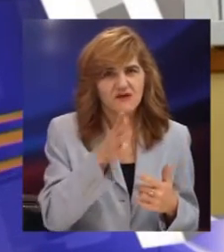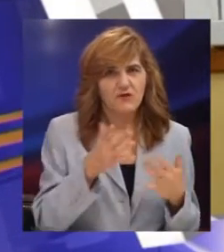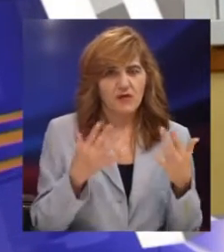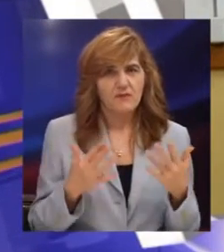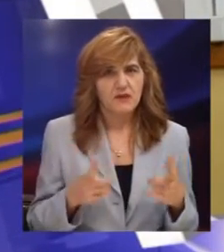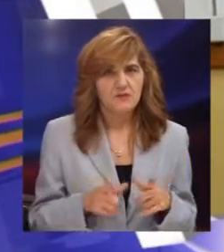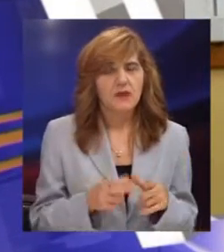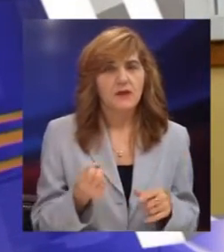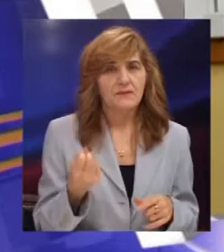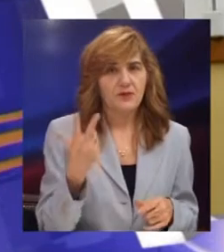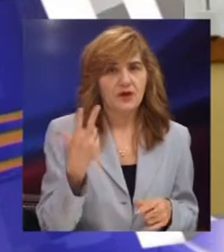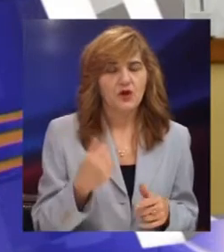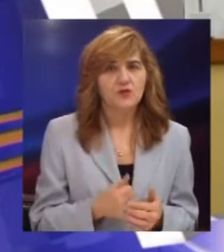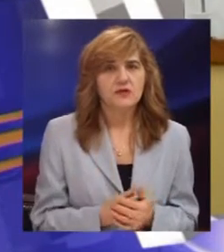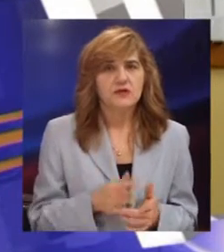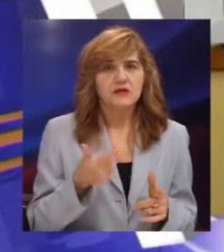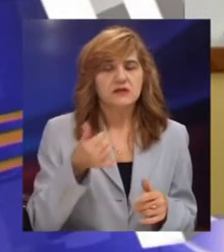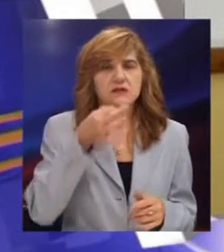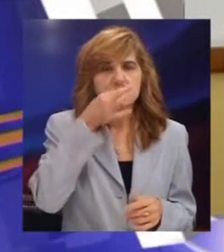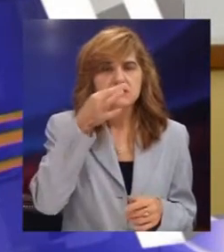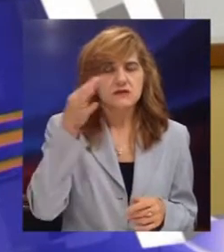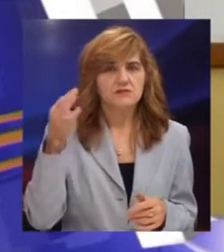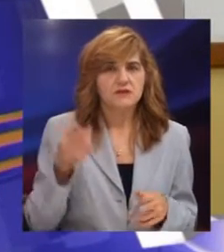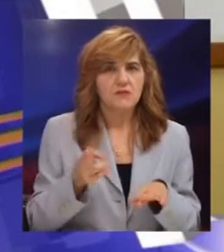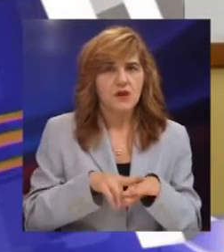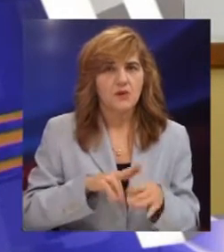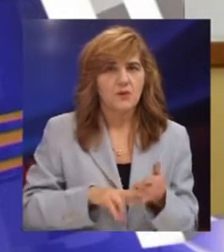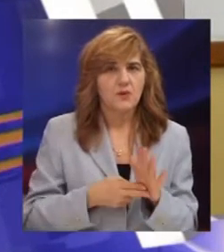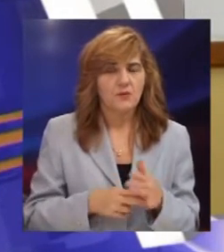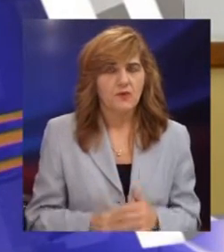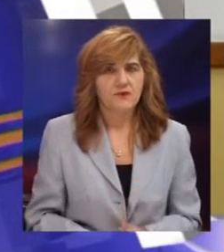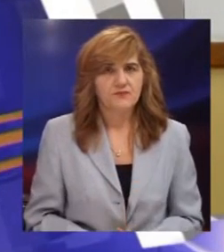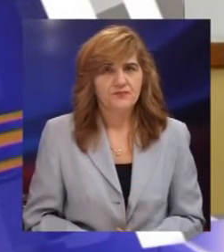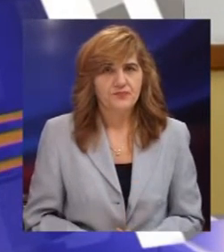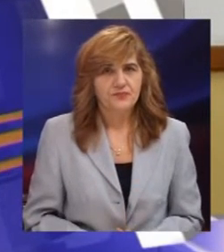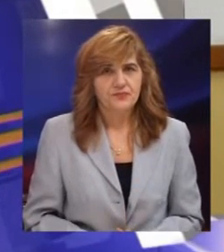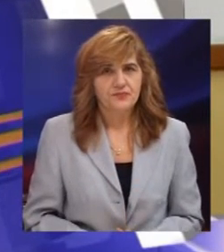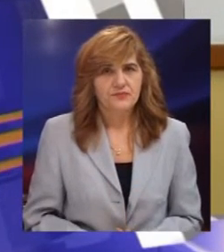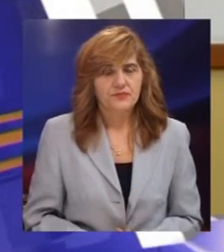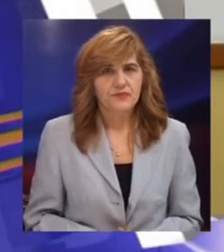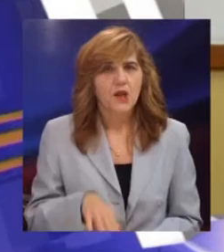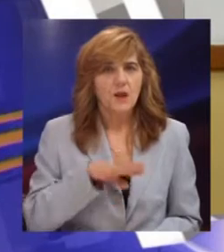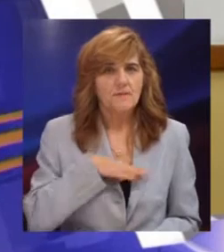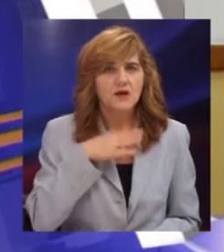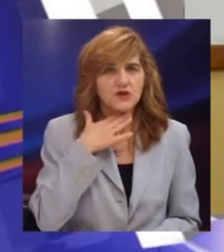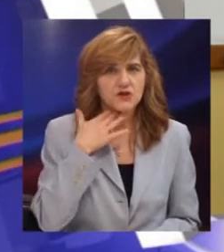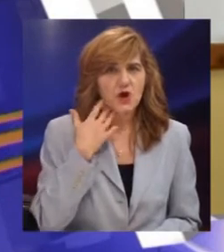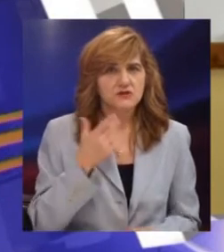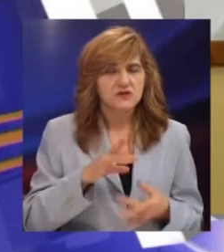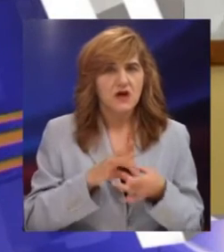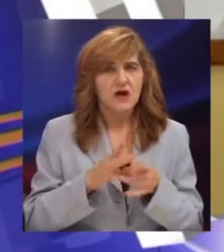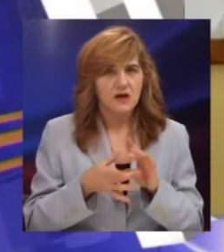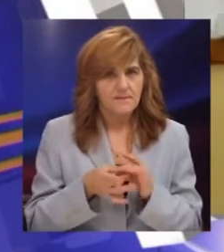baš matematiku i prirodne nauke, ali srpski mislim da će biti najveći problem. A zbog čega? Pa ima dosta toga